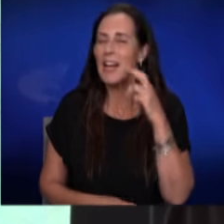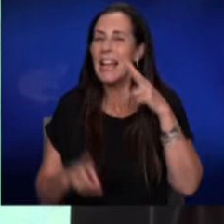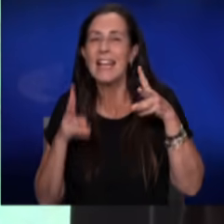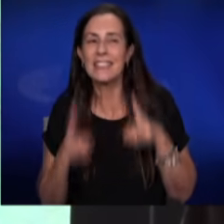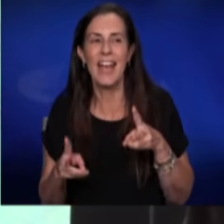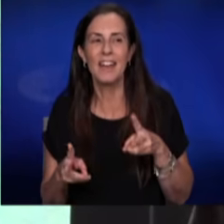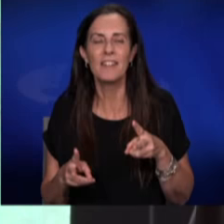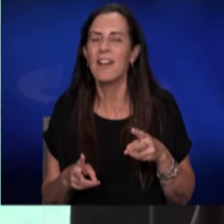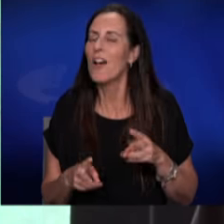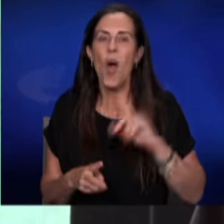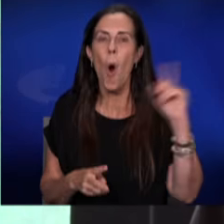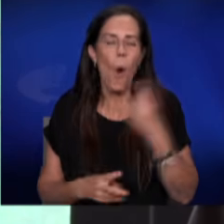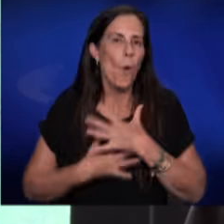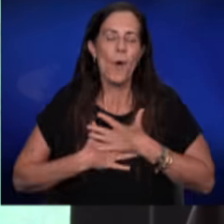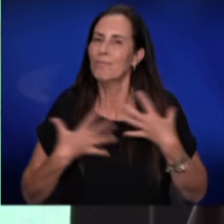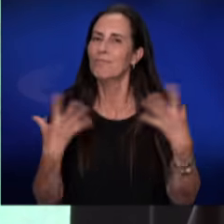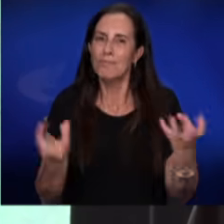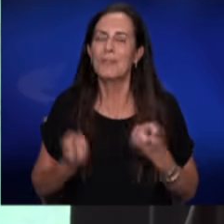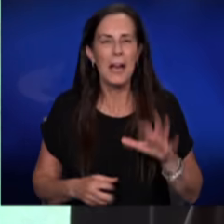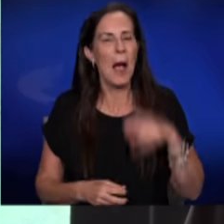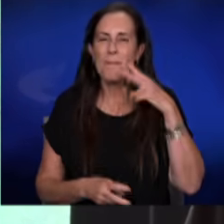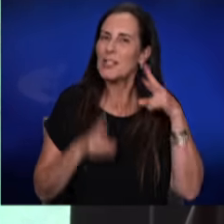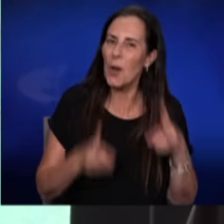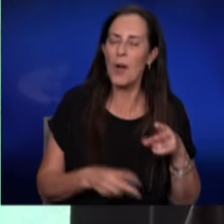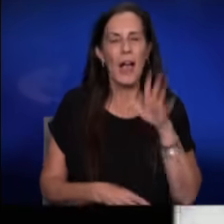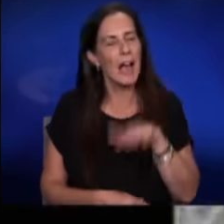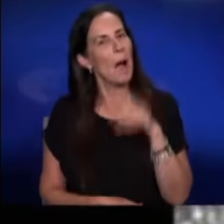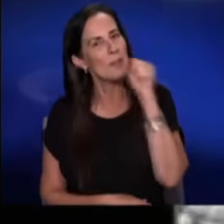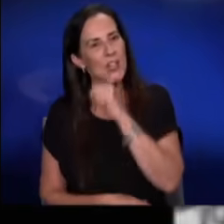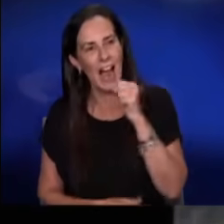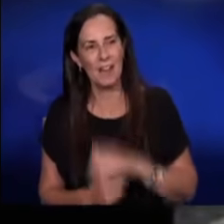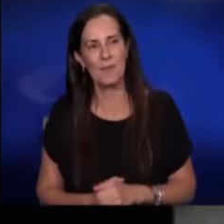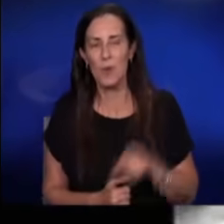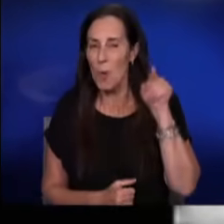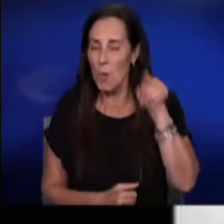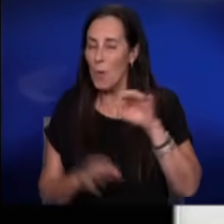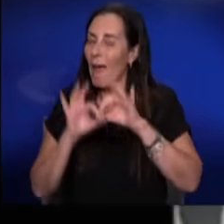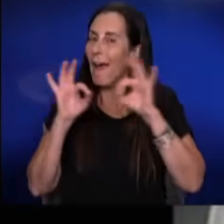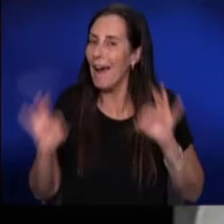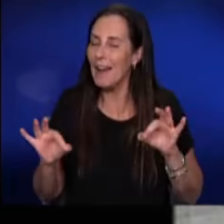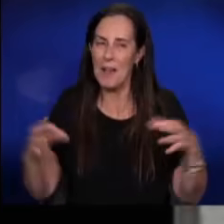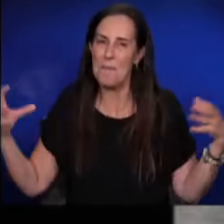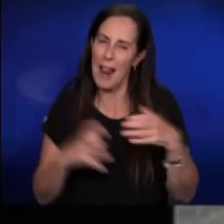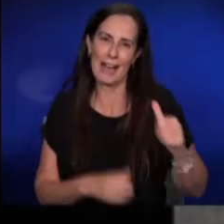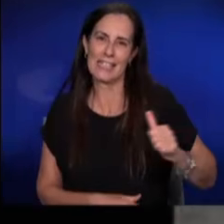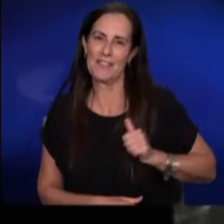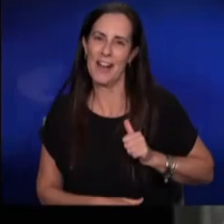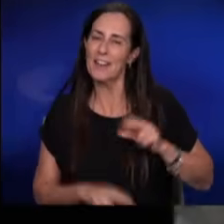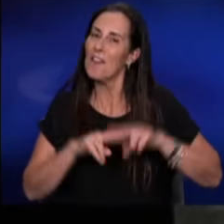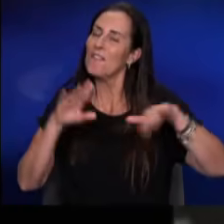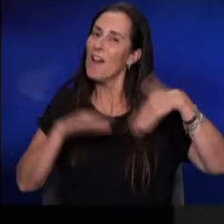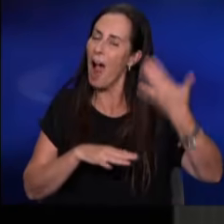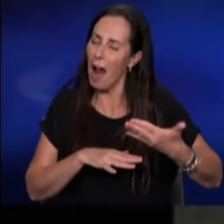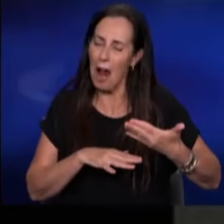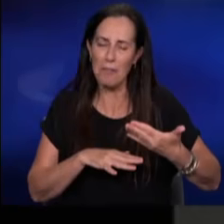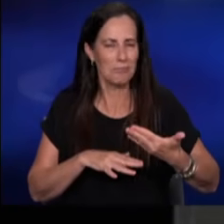כמוקיון, וכבש את לב הקהל, גם בצחוקים וגם בשירה. שיסל החל את דרכו בלהקה צבאית, ואחריה השתלב